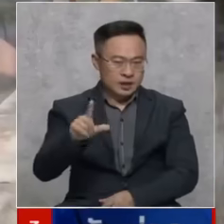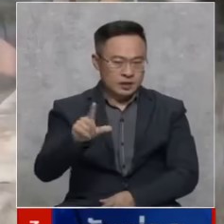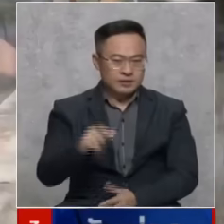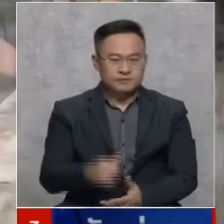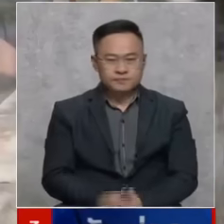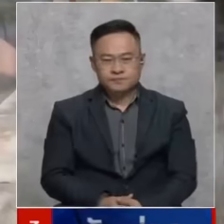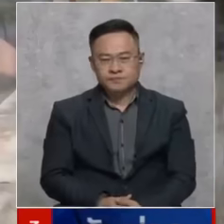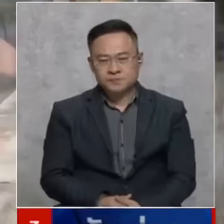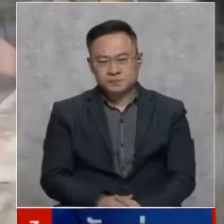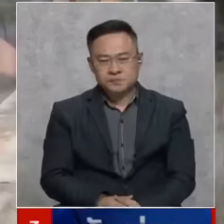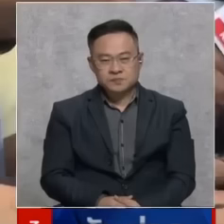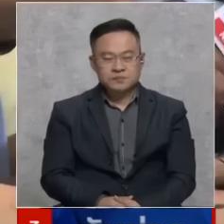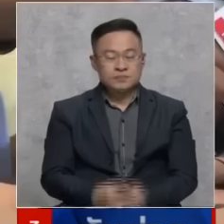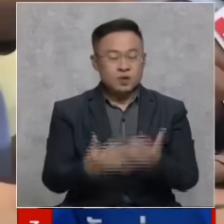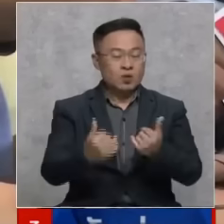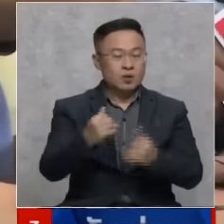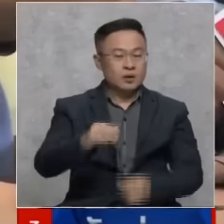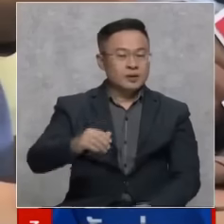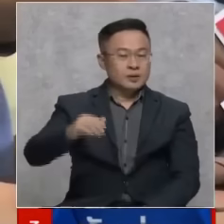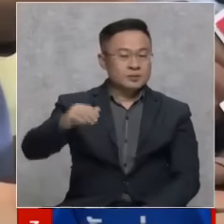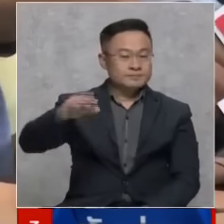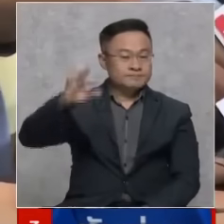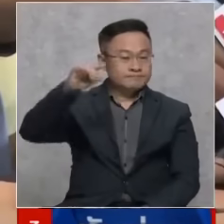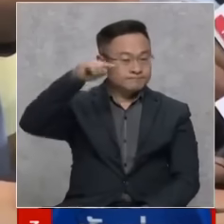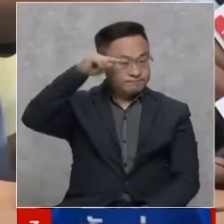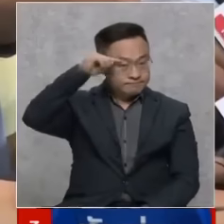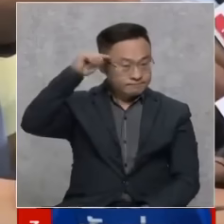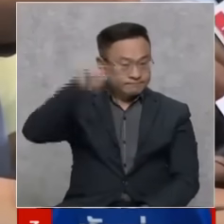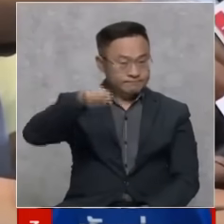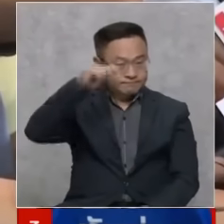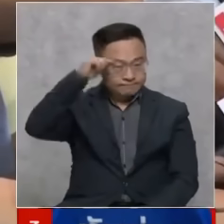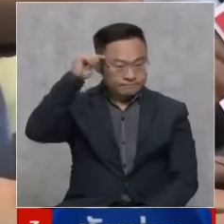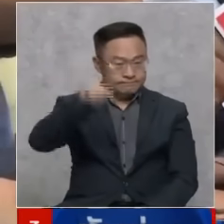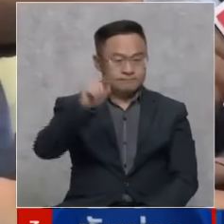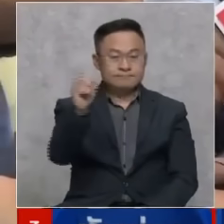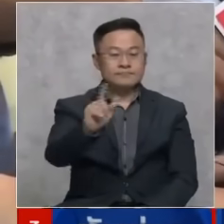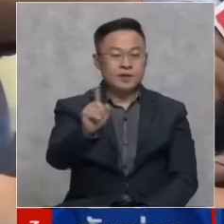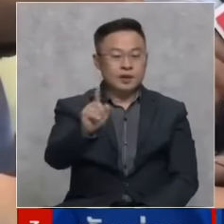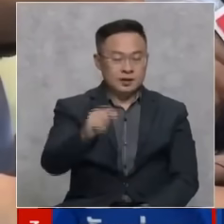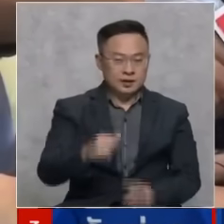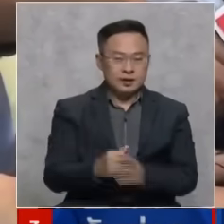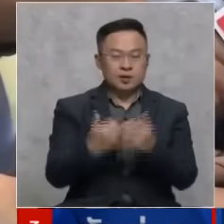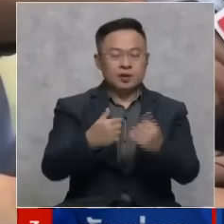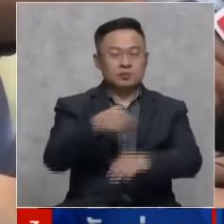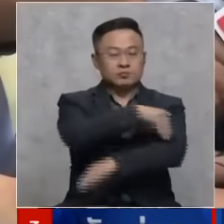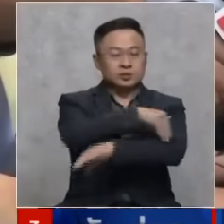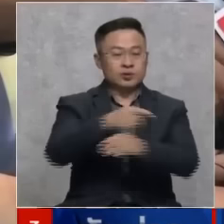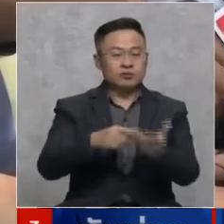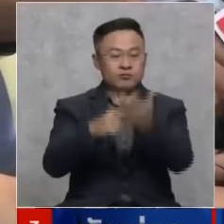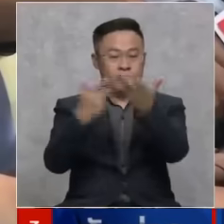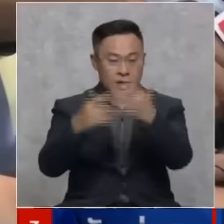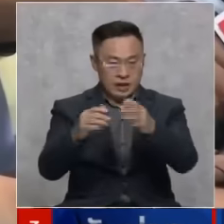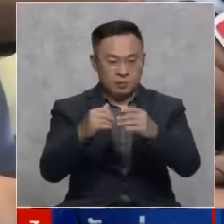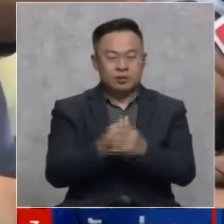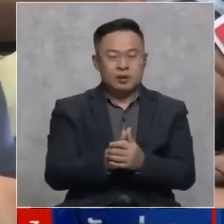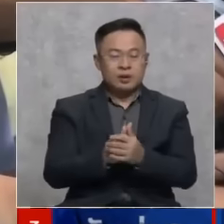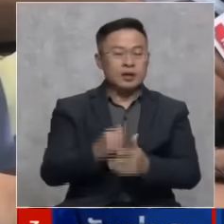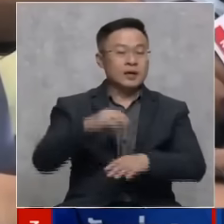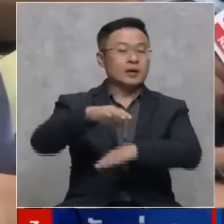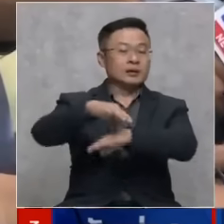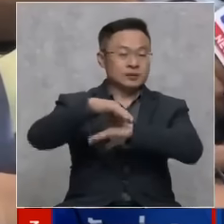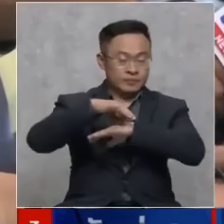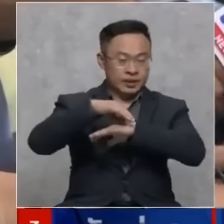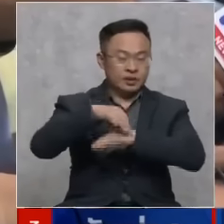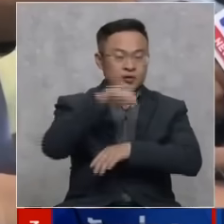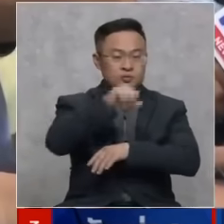ของทางคุณเสรีพิสุทธิ์เตมียเวทคุณผู้ชมคะพลตำรวจเอกเสรีพิสุทธิ์เนี่ยนะคะยื่นบัญชีทรัพย์สินหนี้สินเข้ามาอันนี้เป็นการยื่นนะคะ ะก่